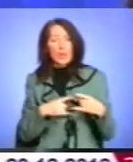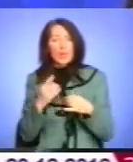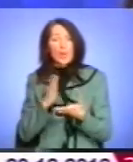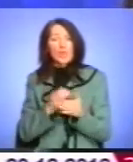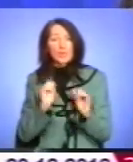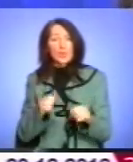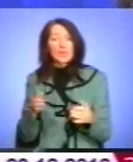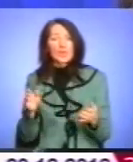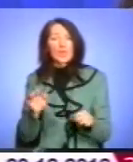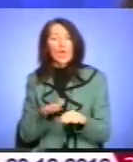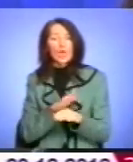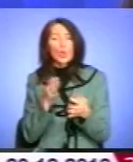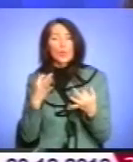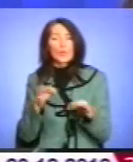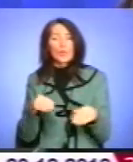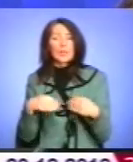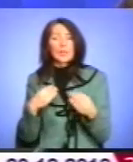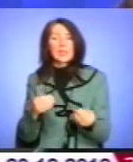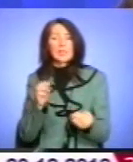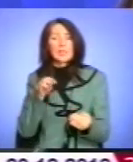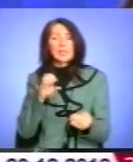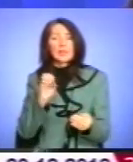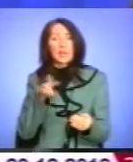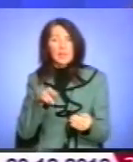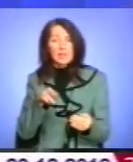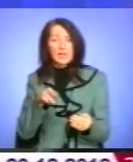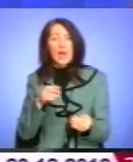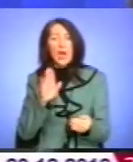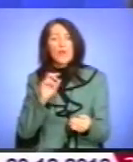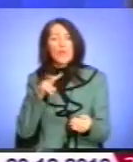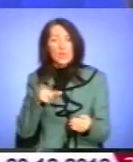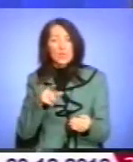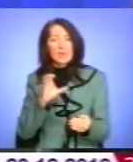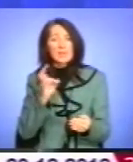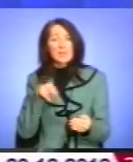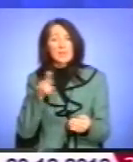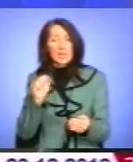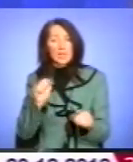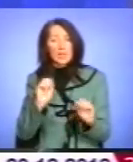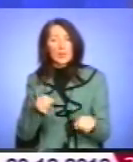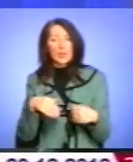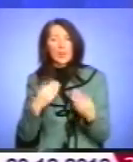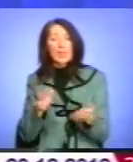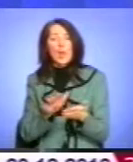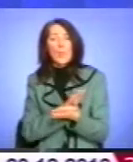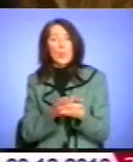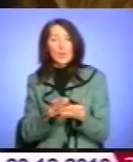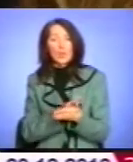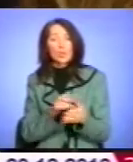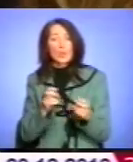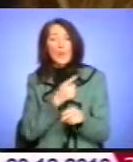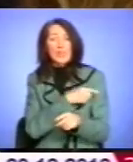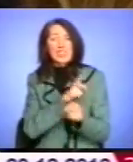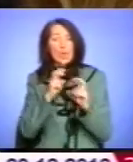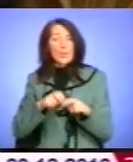можливість добровільної здачі тестування на ВІЛ-СНІД. Вони можуть надатися медичному безкоштовному обстеженню.